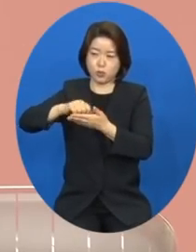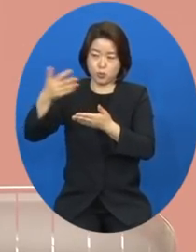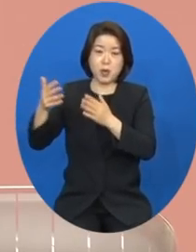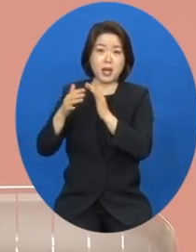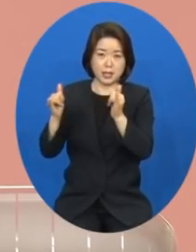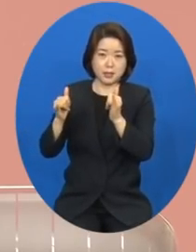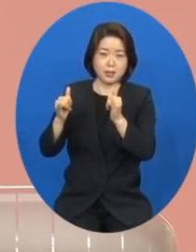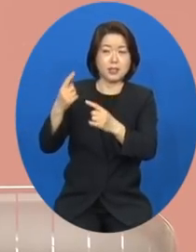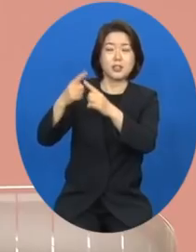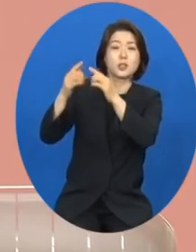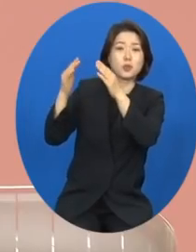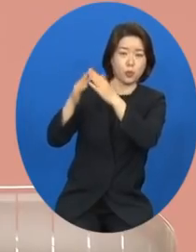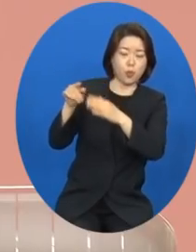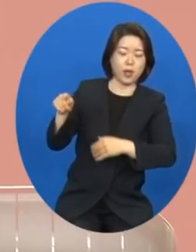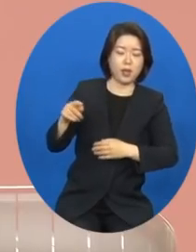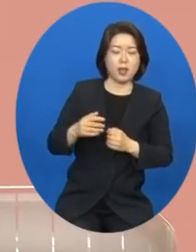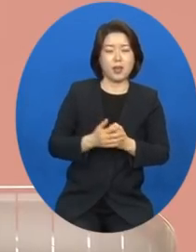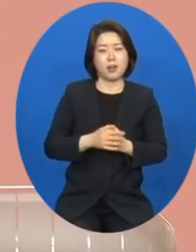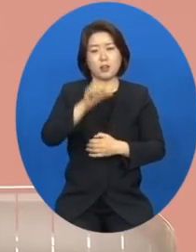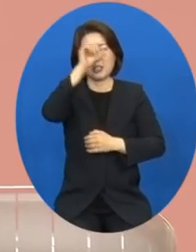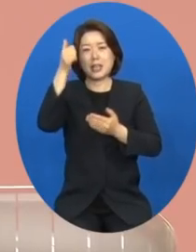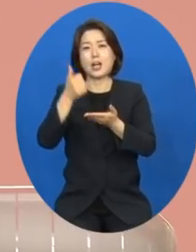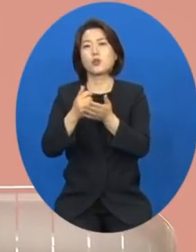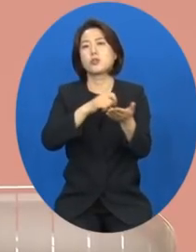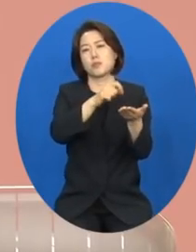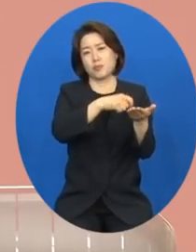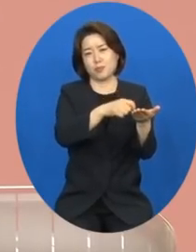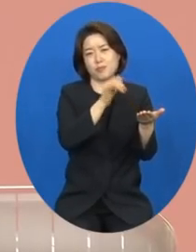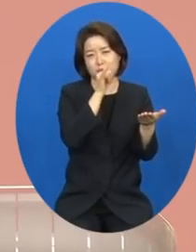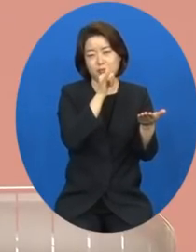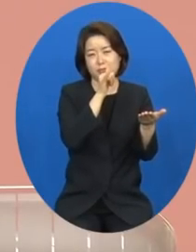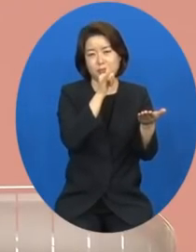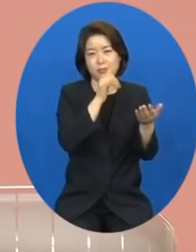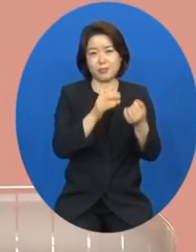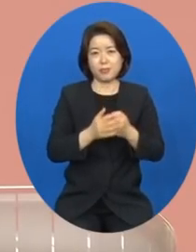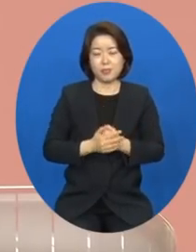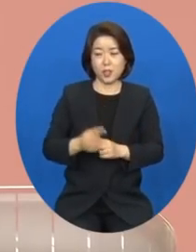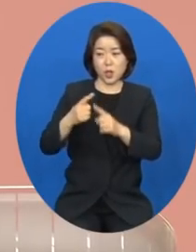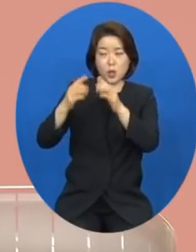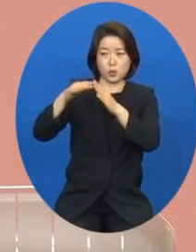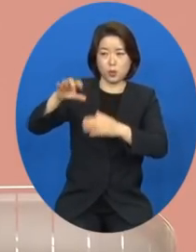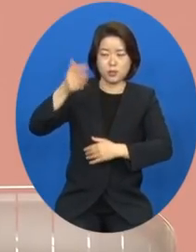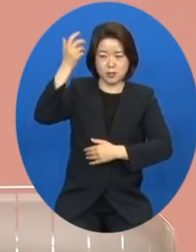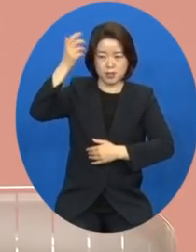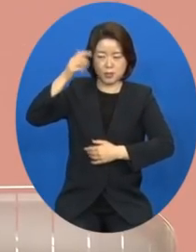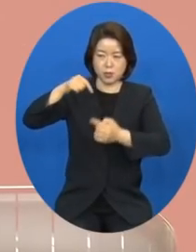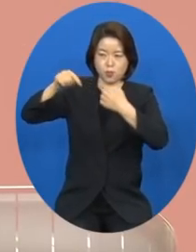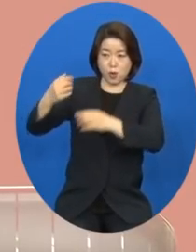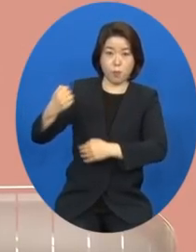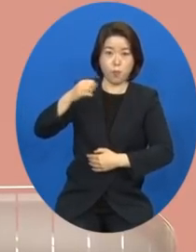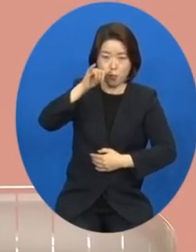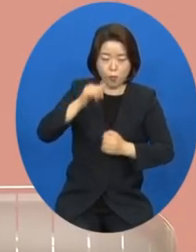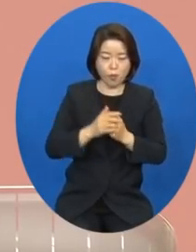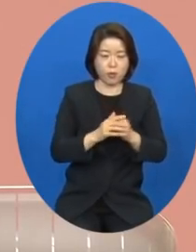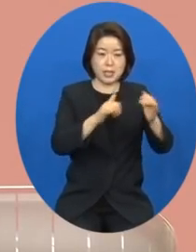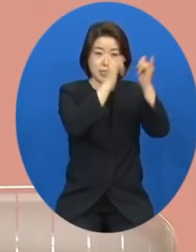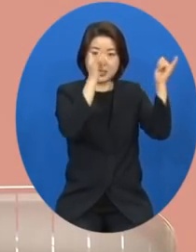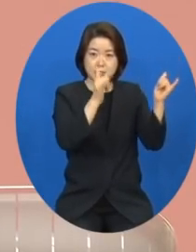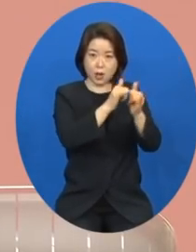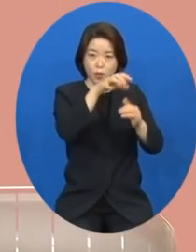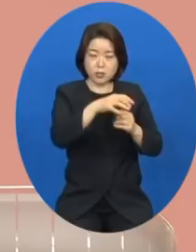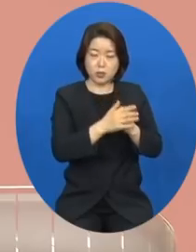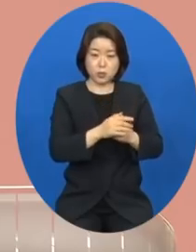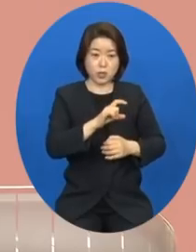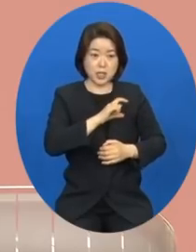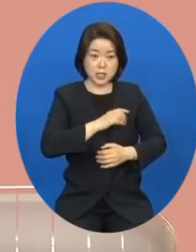여기에 장로님이 쓰신 글이에요 2분은 요 그 외에서 0.2 더 저를 갖고 있습니다 사회에서도 이름만